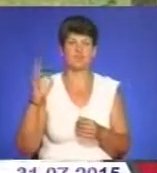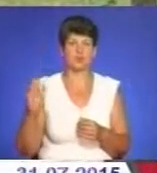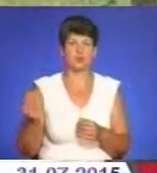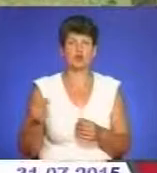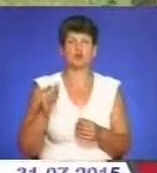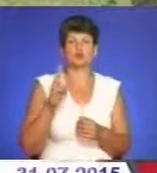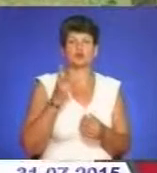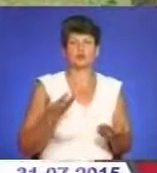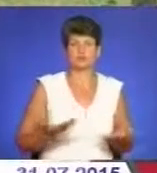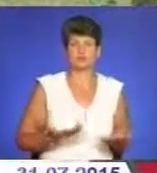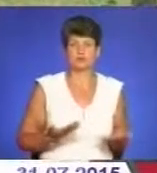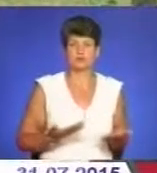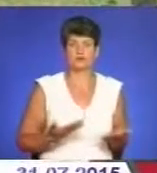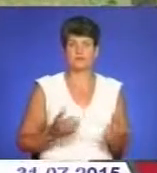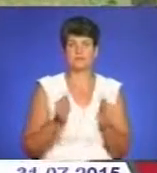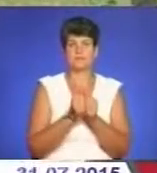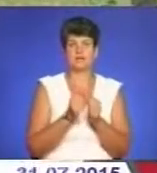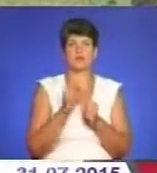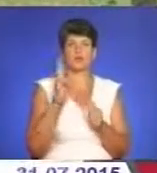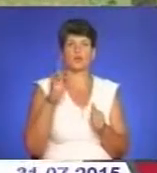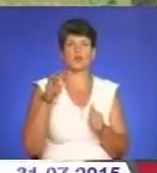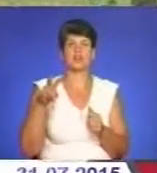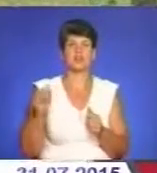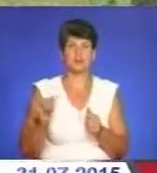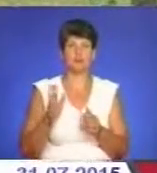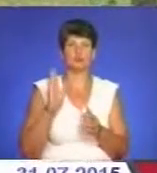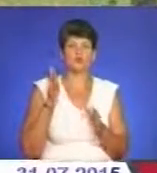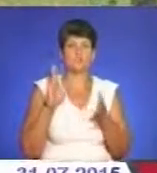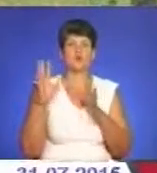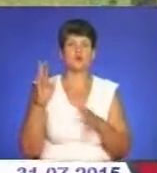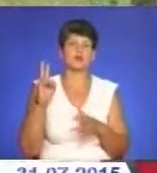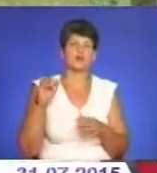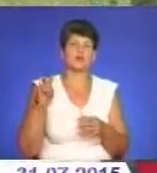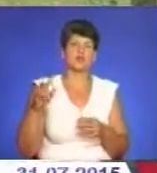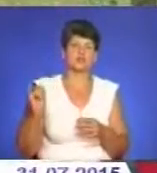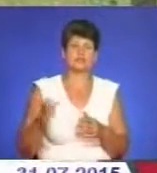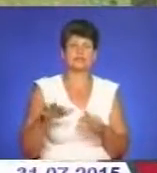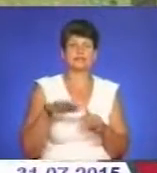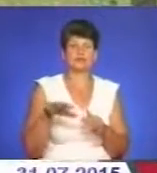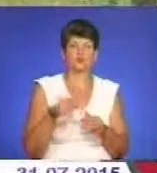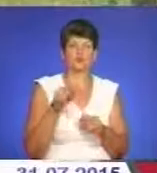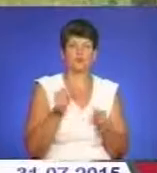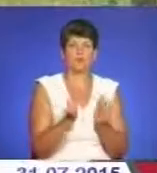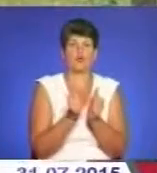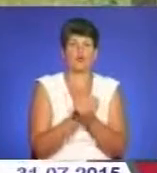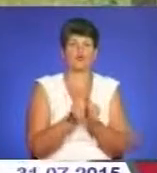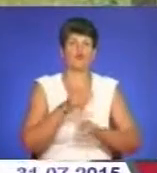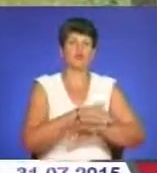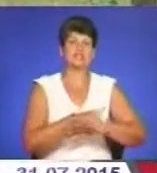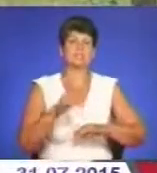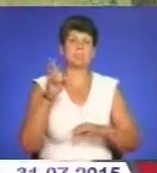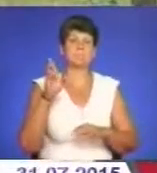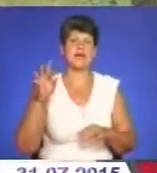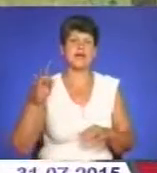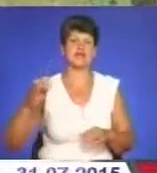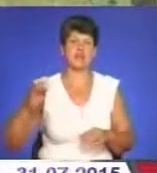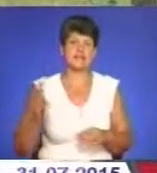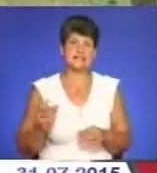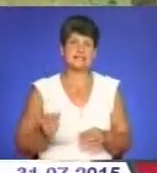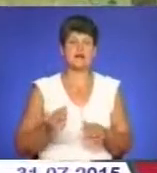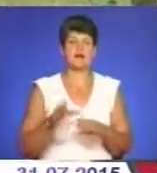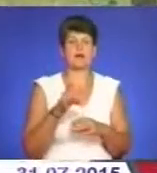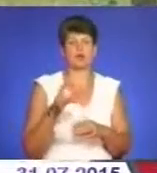хто живуть поруч з Куліша, буде бульвар Куліша. Таке саме територія тут, поруч з вулицею Бережанською, поруч з житловим районом